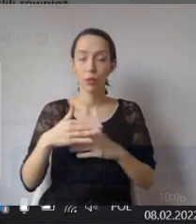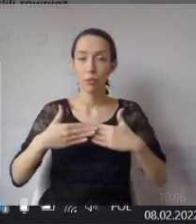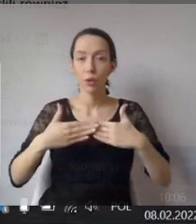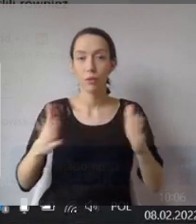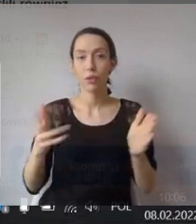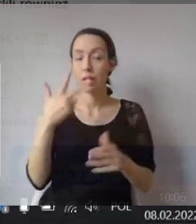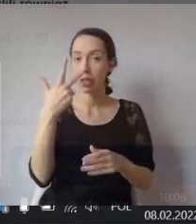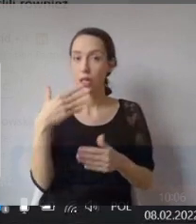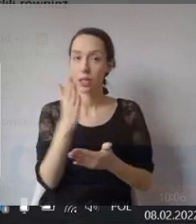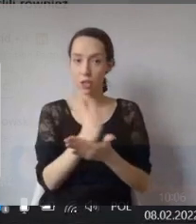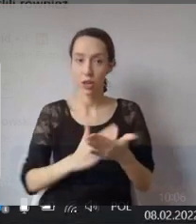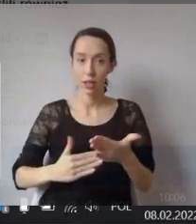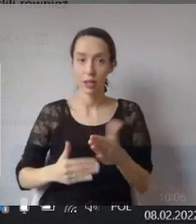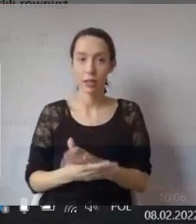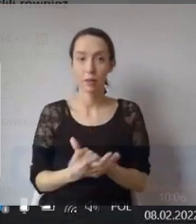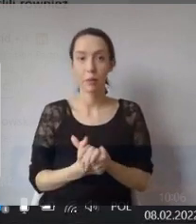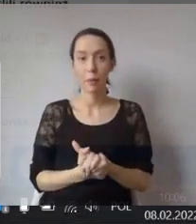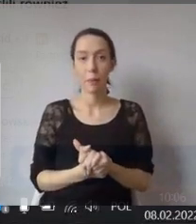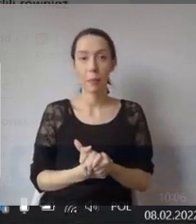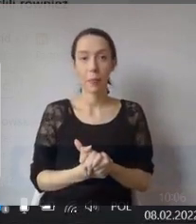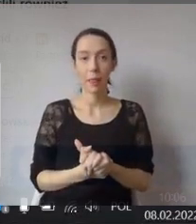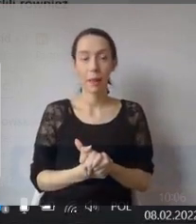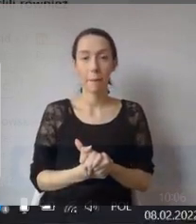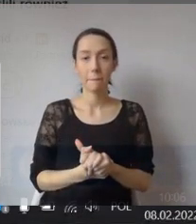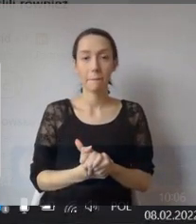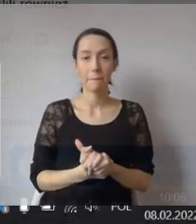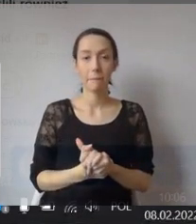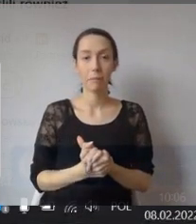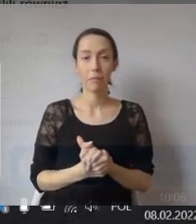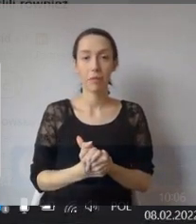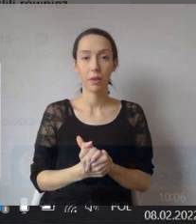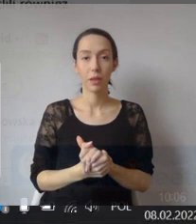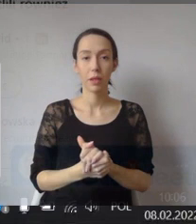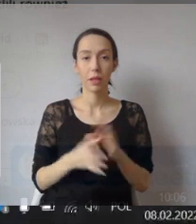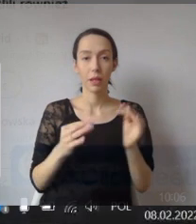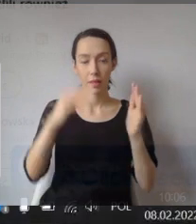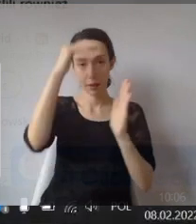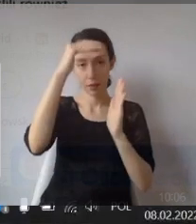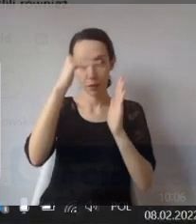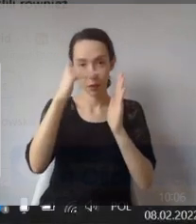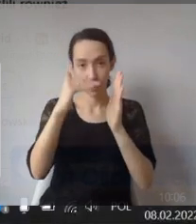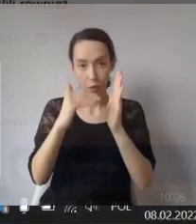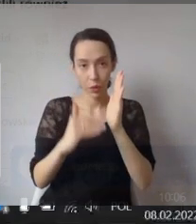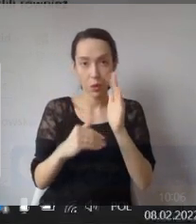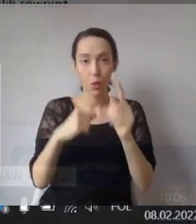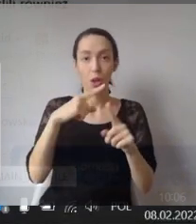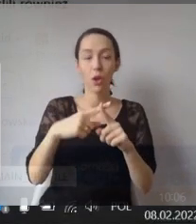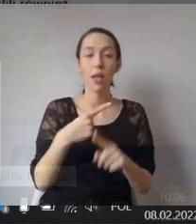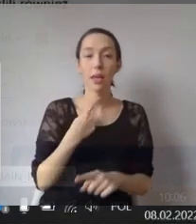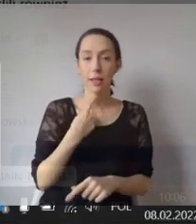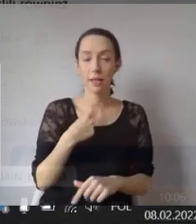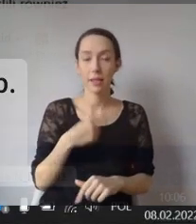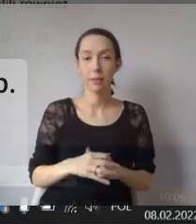trzecią, dodatkowe, i przejść tutaj, przeskrolować trochę bardziej w dół i przejść do części Dodaj